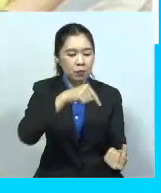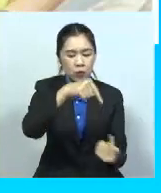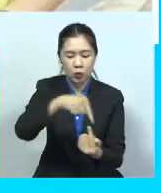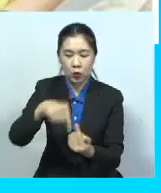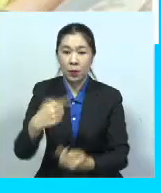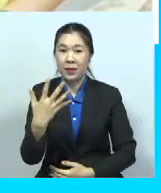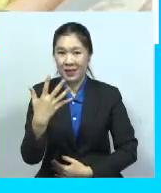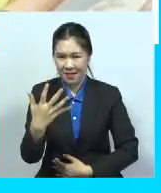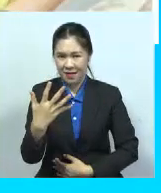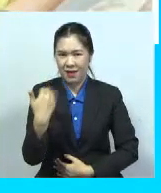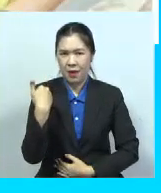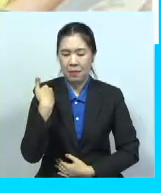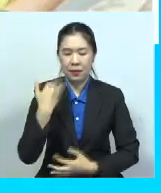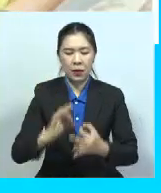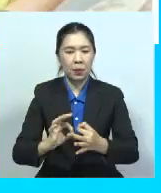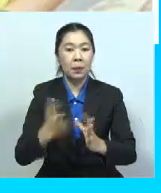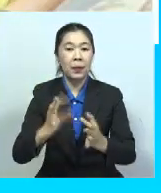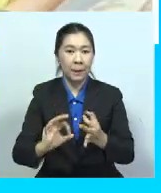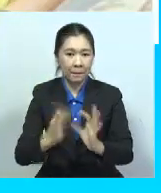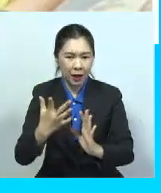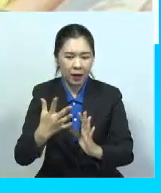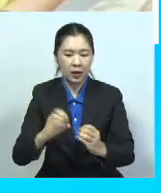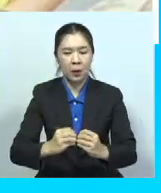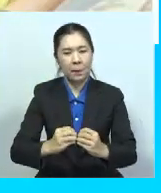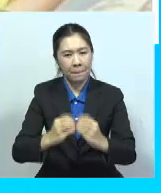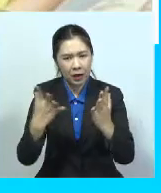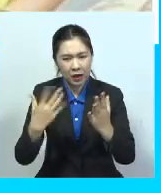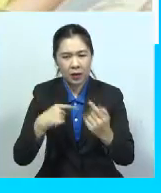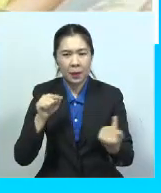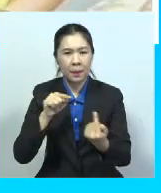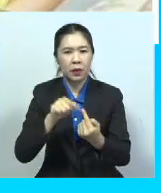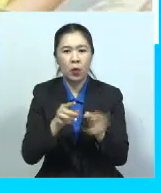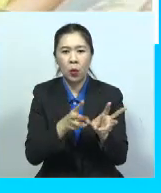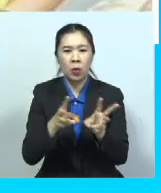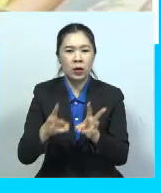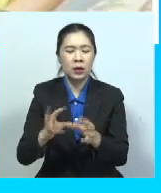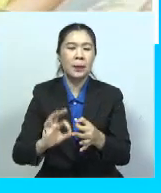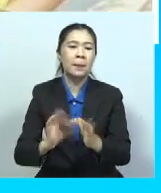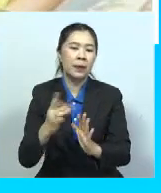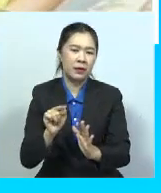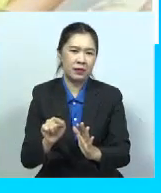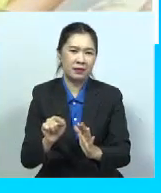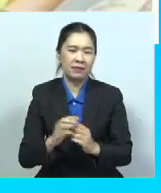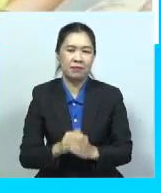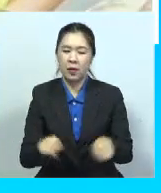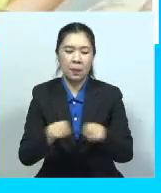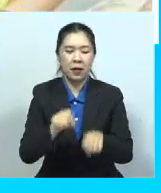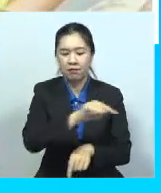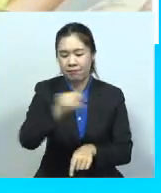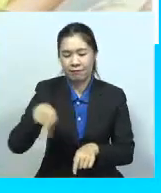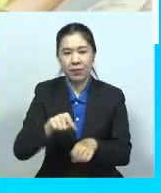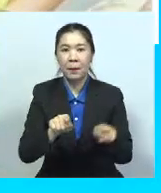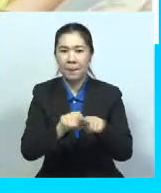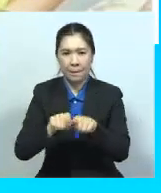ก็เป็นเพลิงไหม้หรือว่าระเบิดที่เกิดเป็นเพลิงไหม้เหมือนกัน